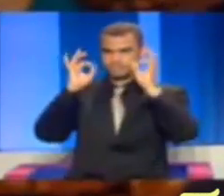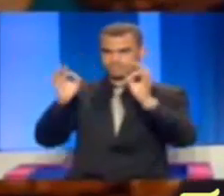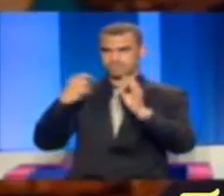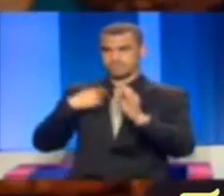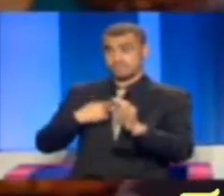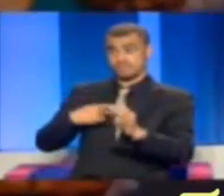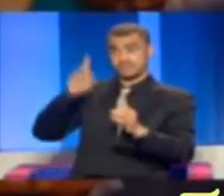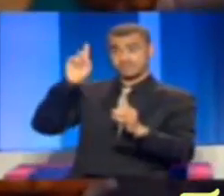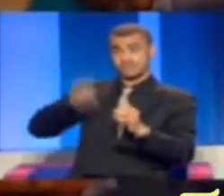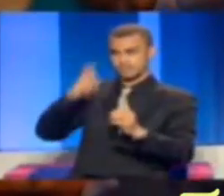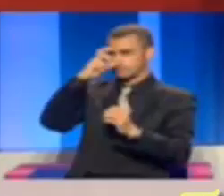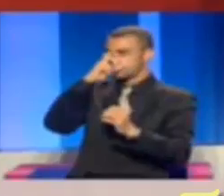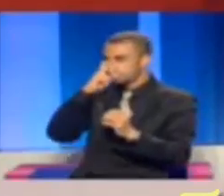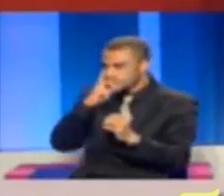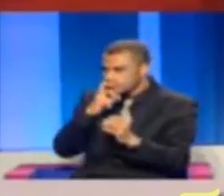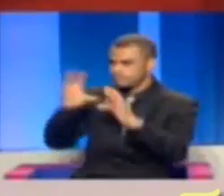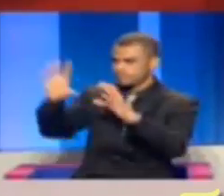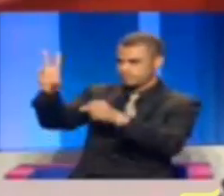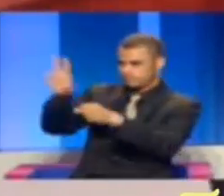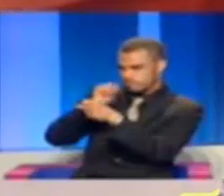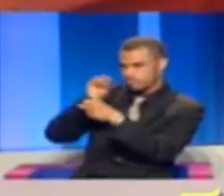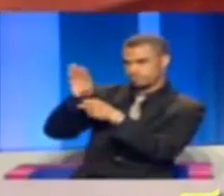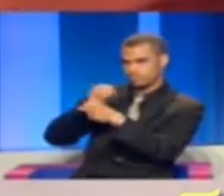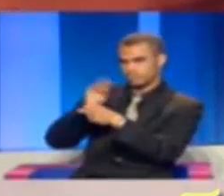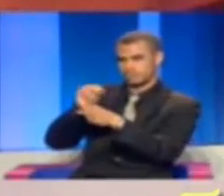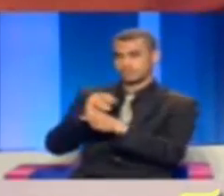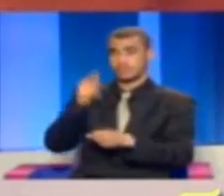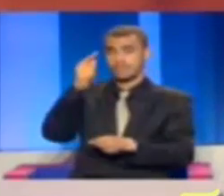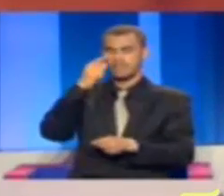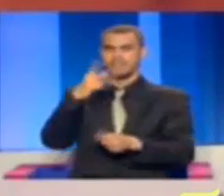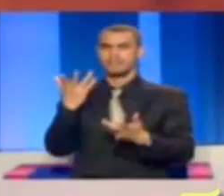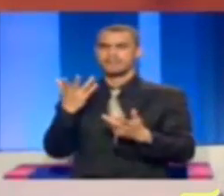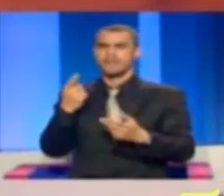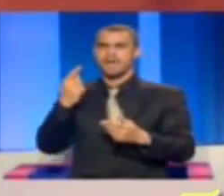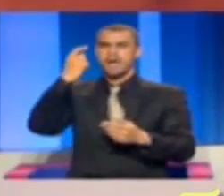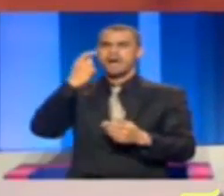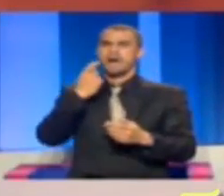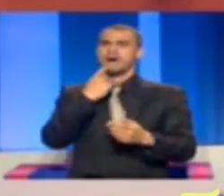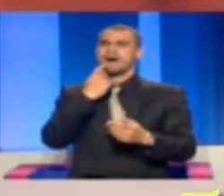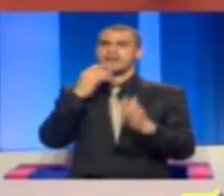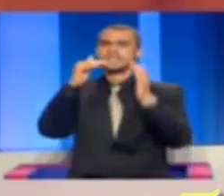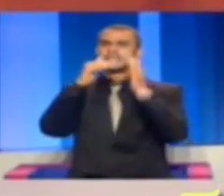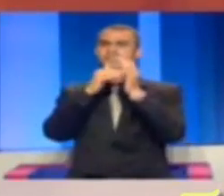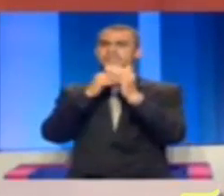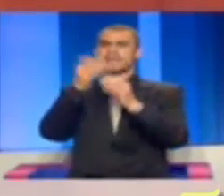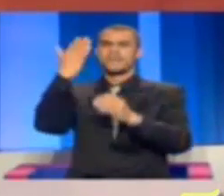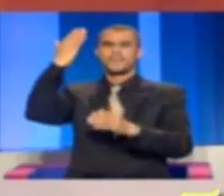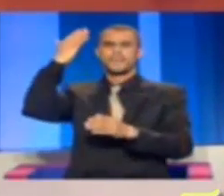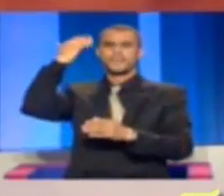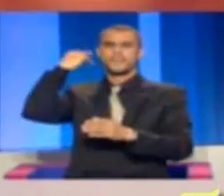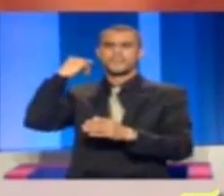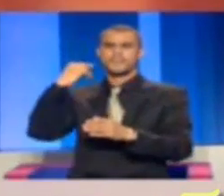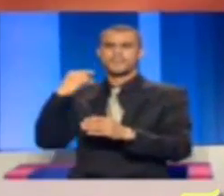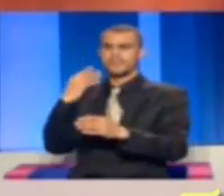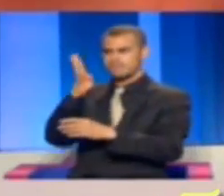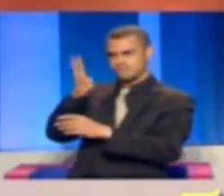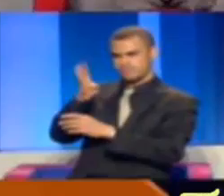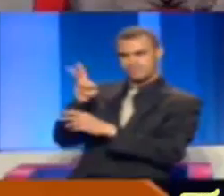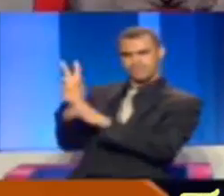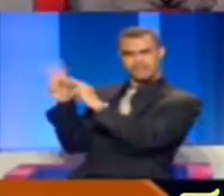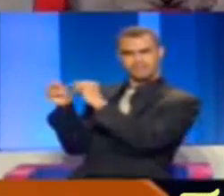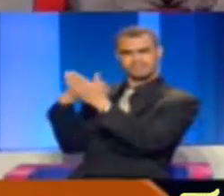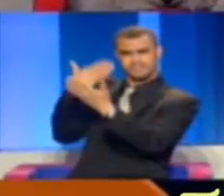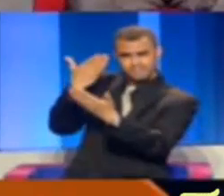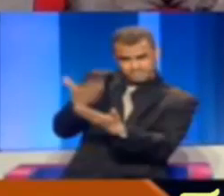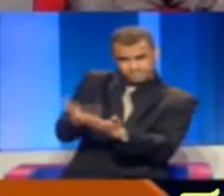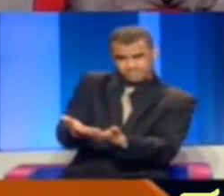منهم ونتواضع قليلا. دائما بالنسبة أو في باب التمثلات الاجتماعية سي عبد العزيز عرسي، ما بين الأمس واليوم واش بقى نفس النظرة لهذه